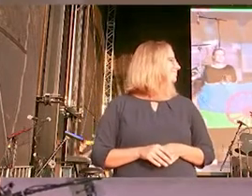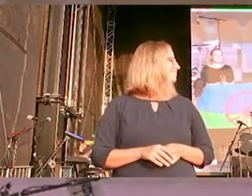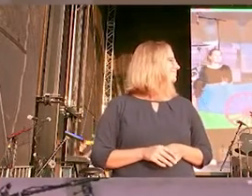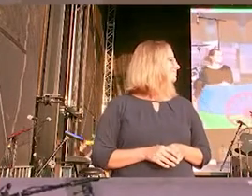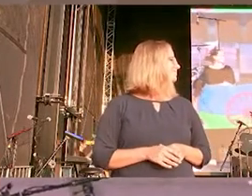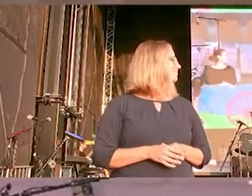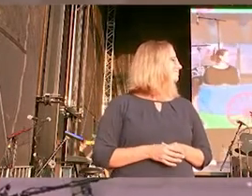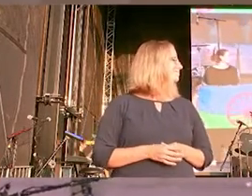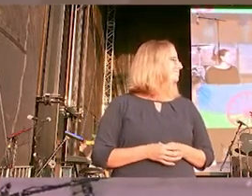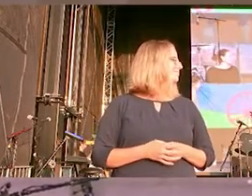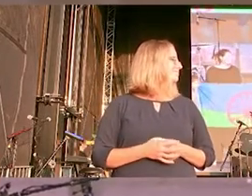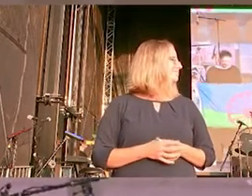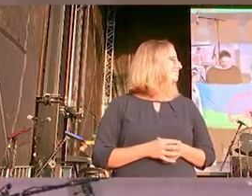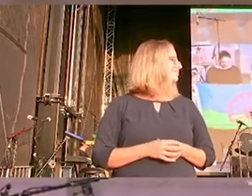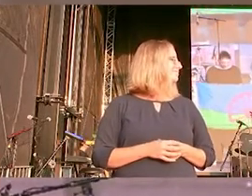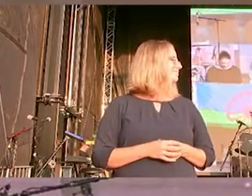Genau.